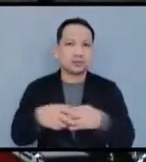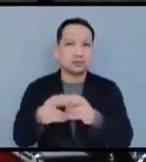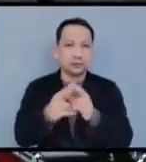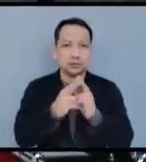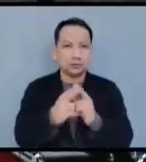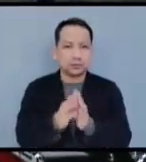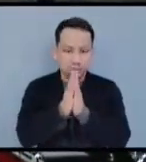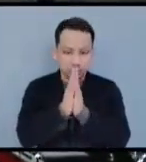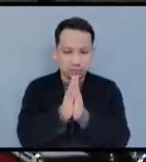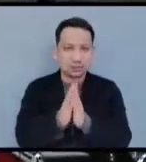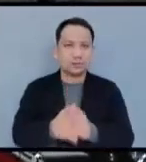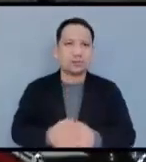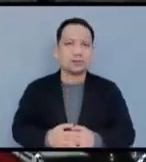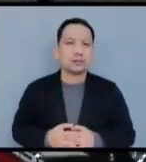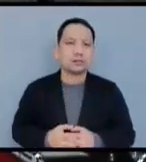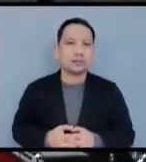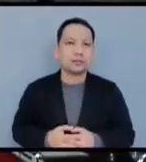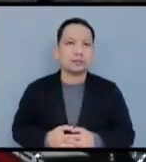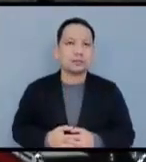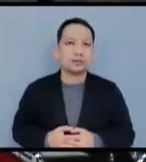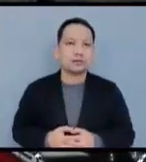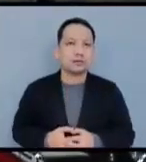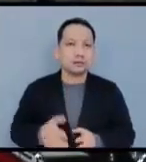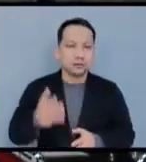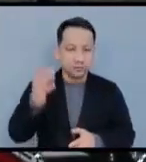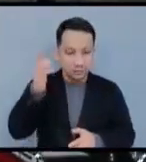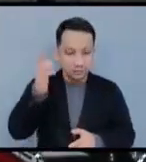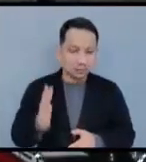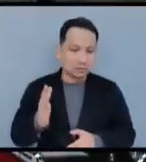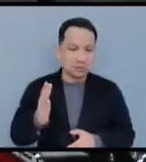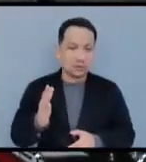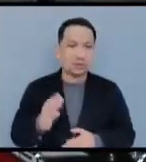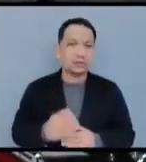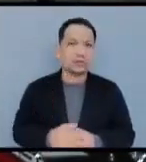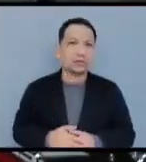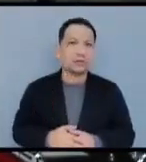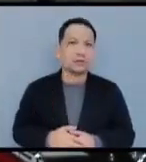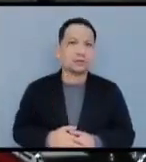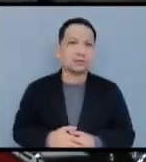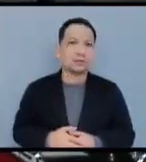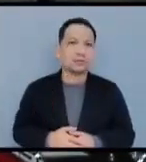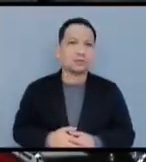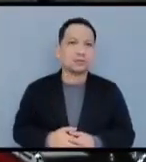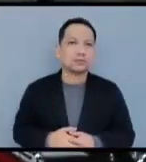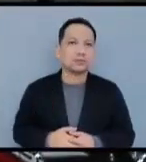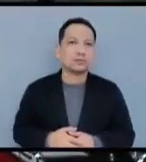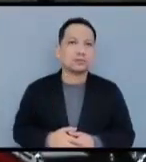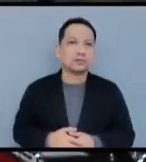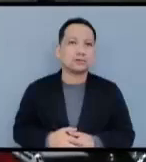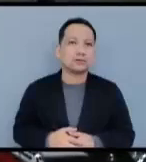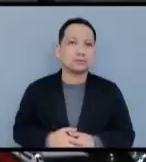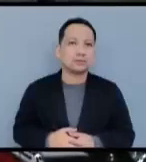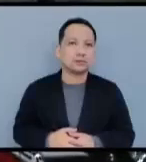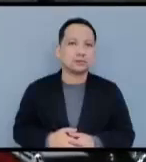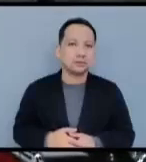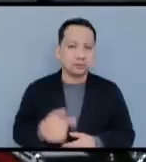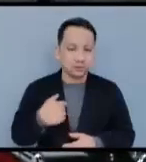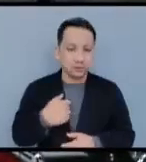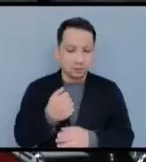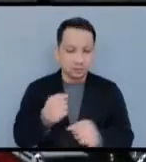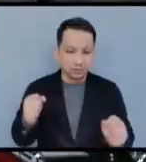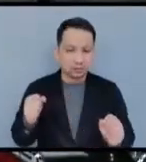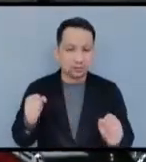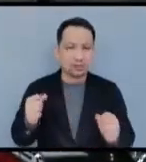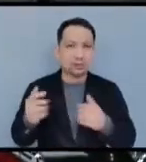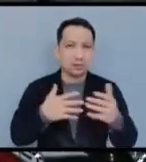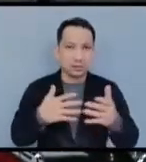tayo sa Panginoon na may kapal na sana po ay makaligtas tayo sa anumang